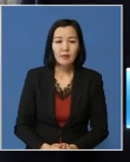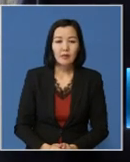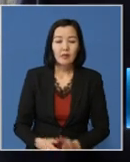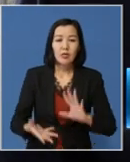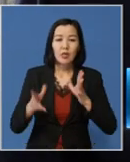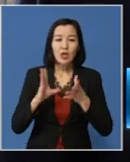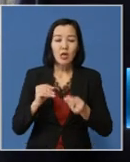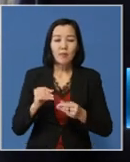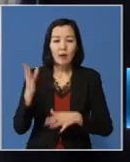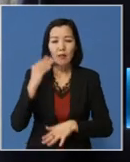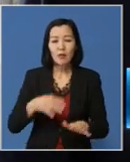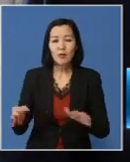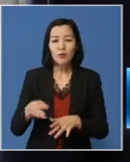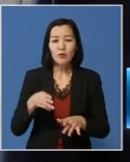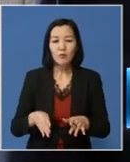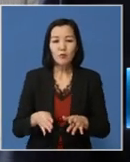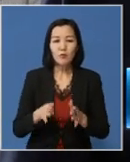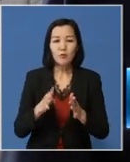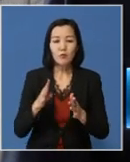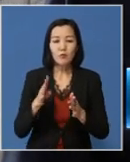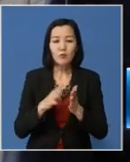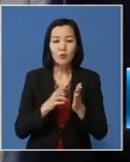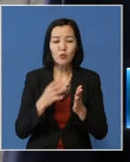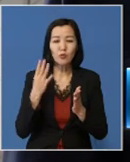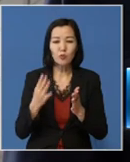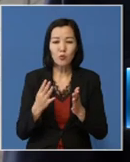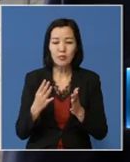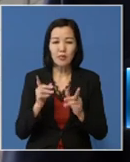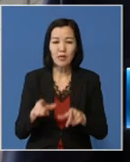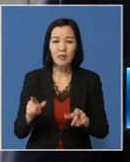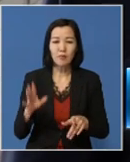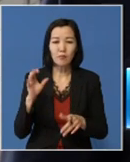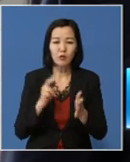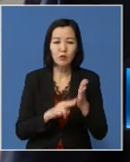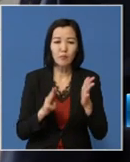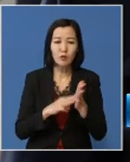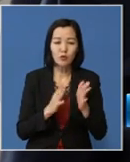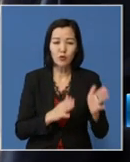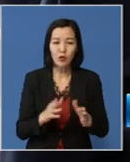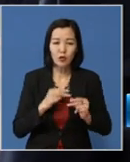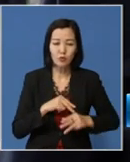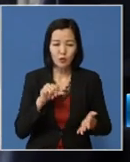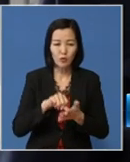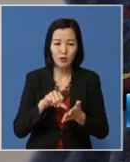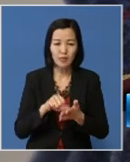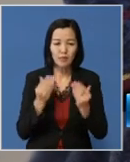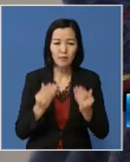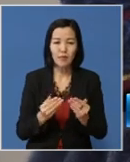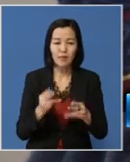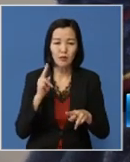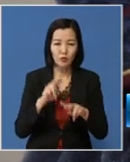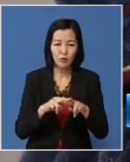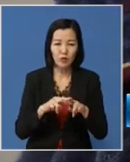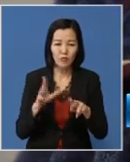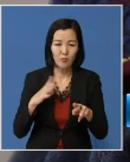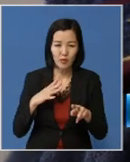Жалпы өңірімізде 3309 сотталғандар бар. Былтыр оның 573-ші тұрақты жұмыс орынға орналасты. Ал биыл істі